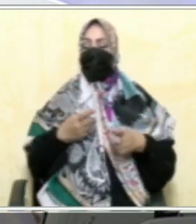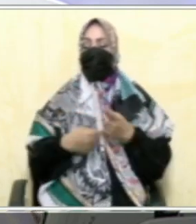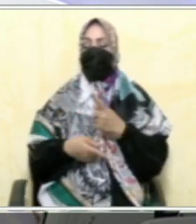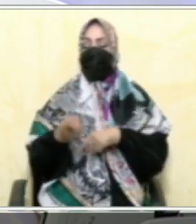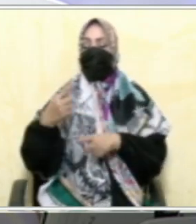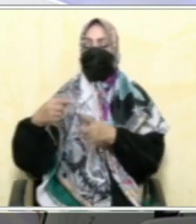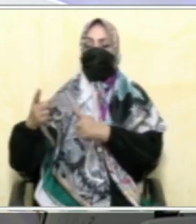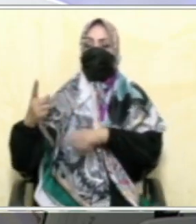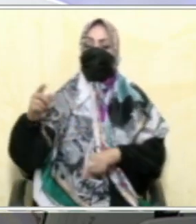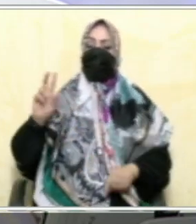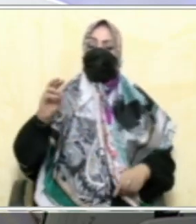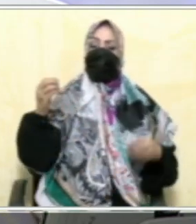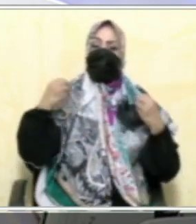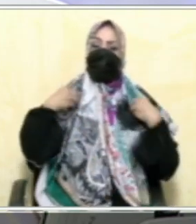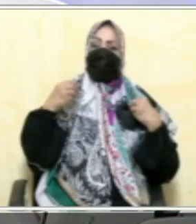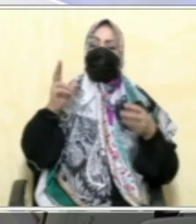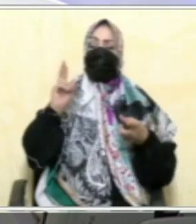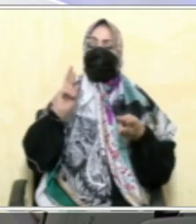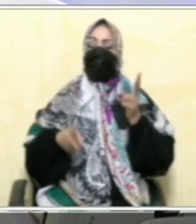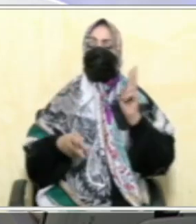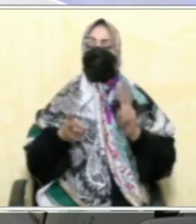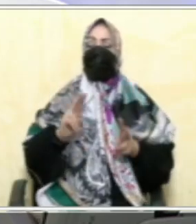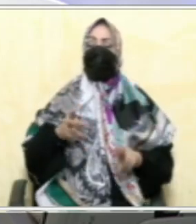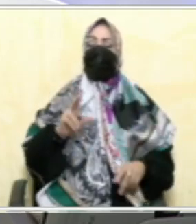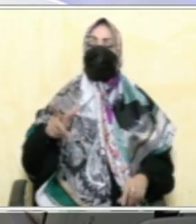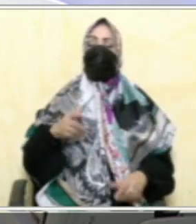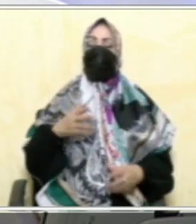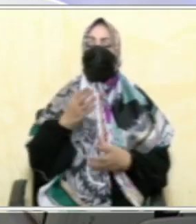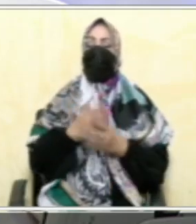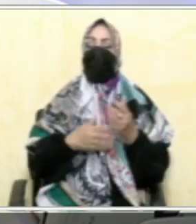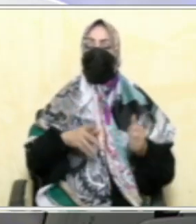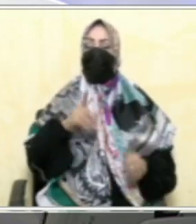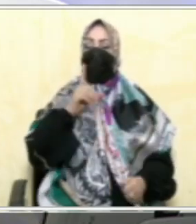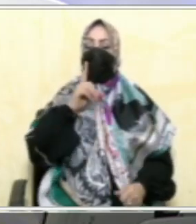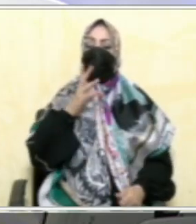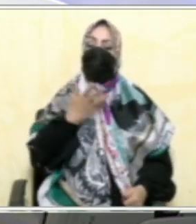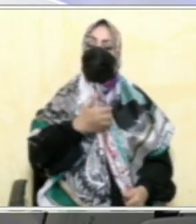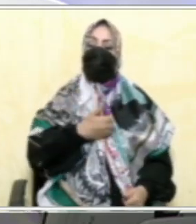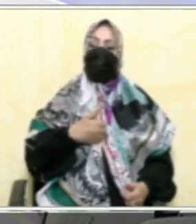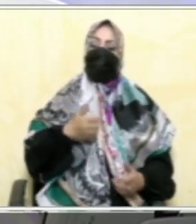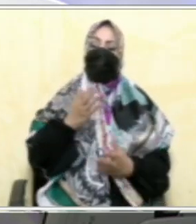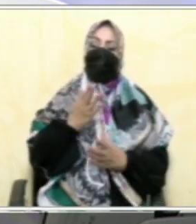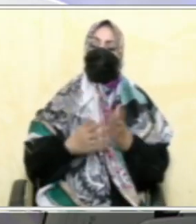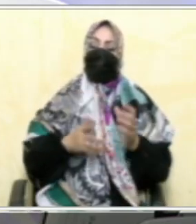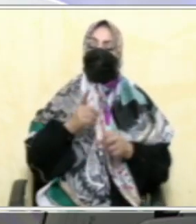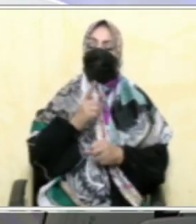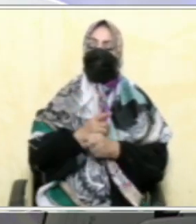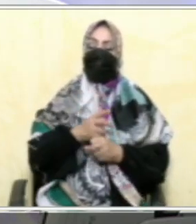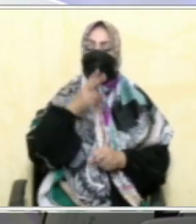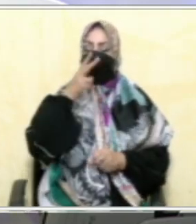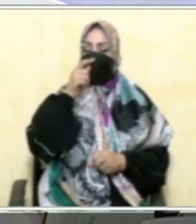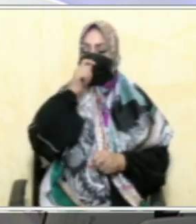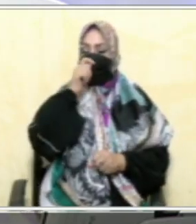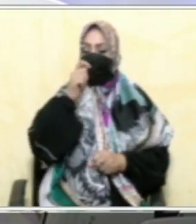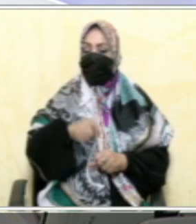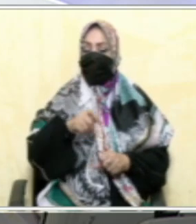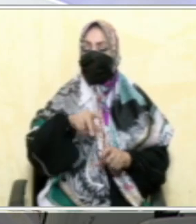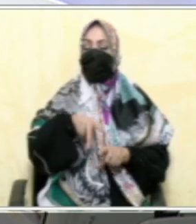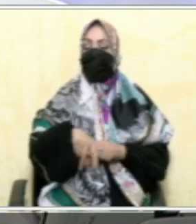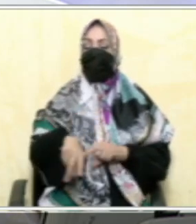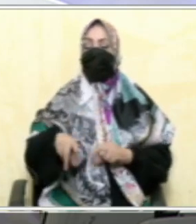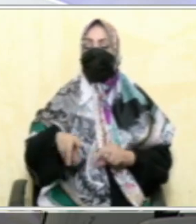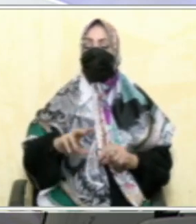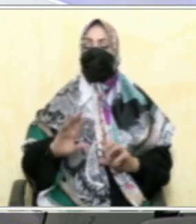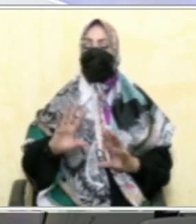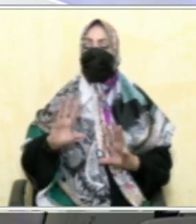ظلم وحيف وجور. وإذا غابت العدالة فلم يعد للمعلم ميزة على